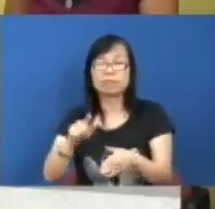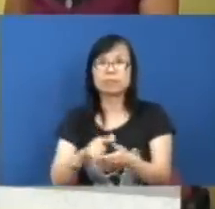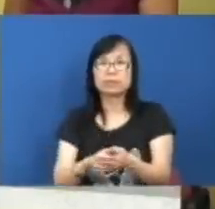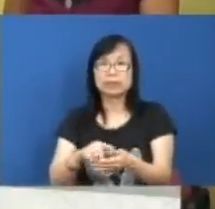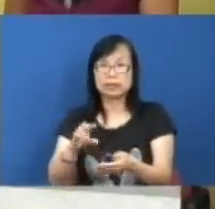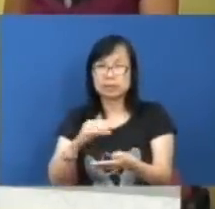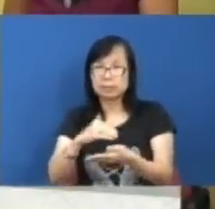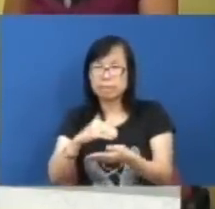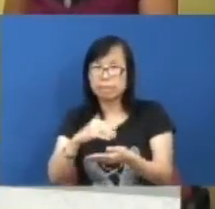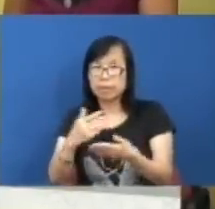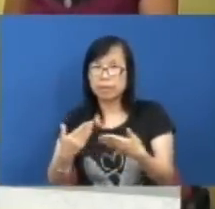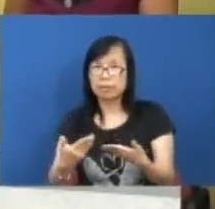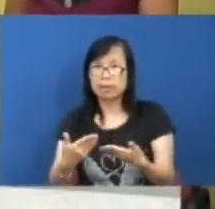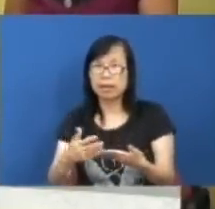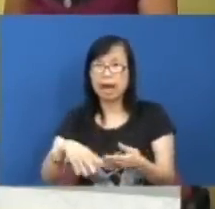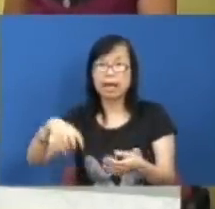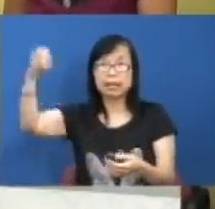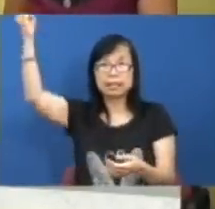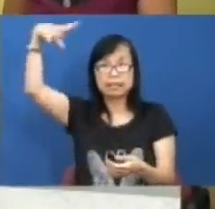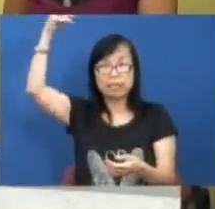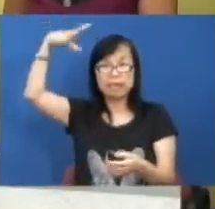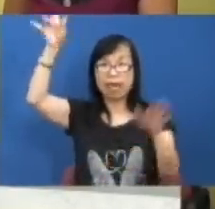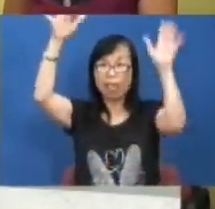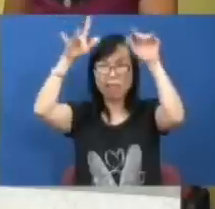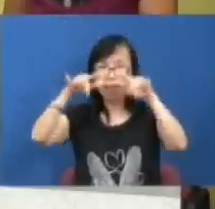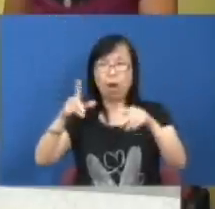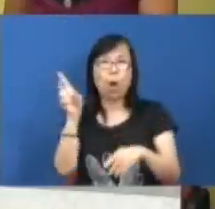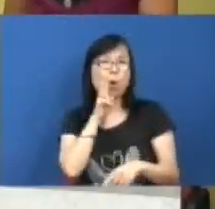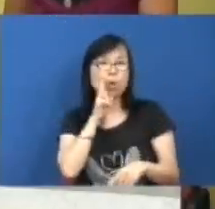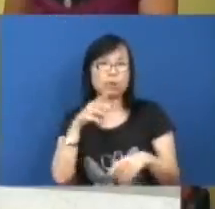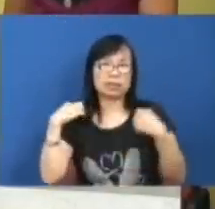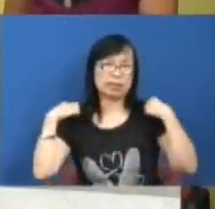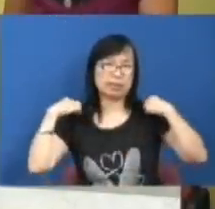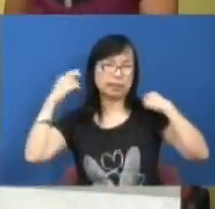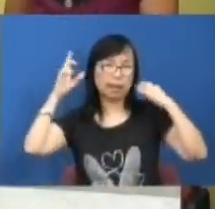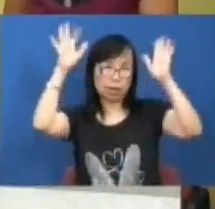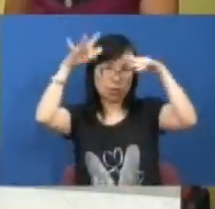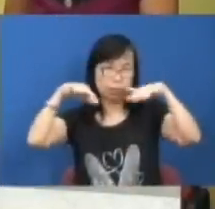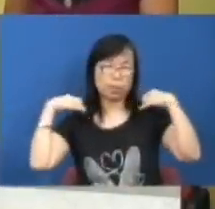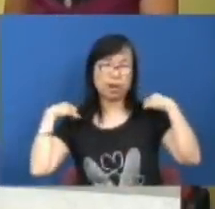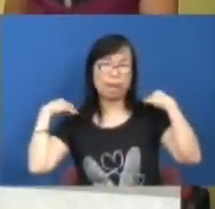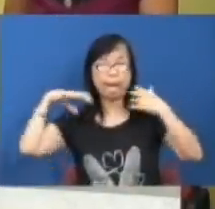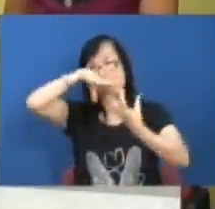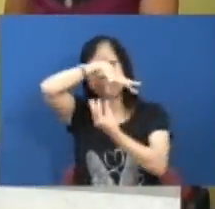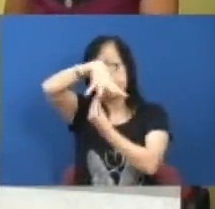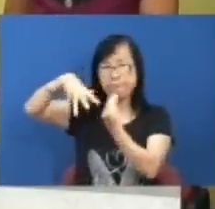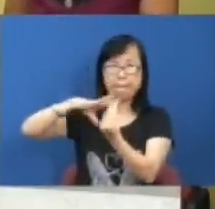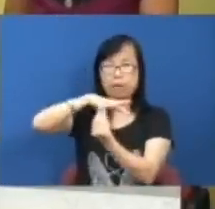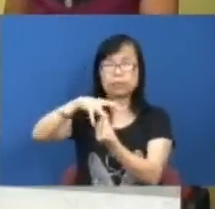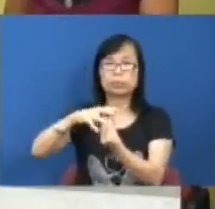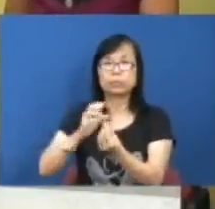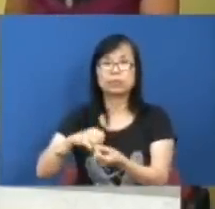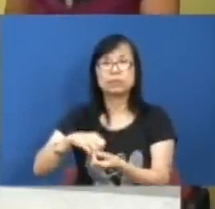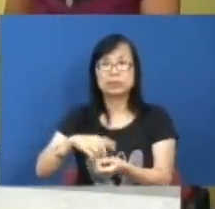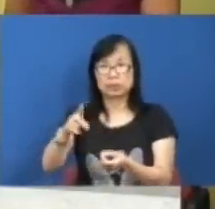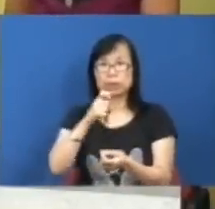質地。 係咯。 咁其實喺日曬雨淋，當我哋著咗件衫或者件雨褸包住曬成個大廈底下咧。日曬雨淋的時候咧，佢